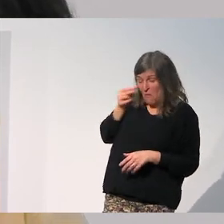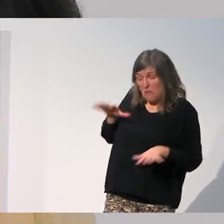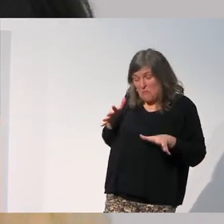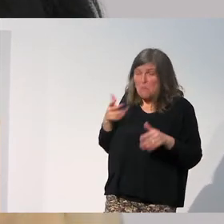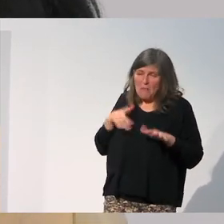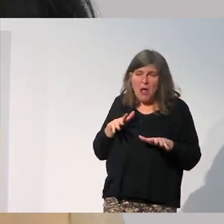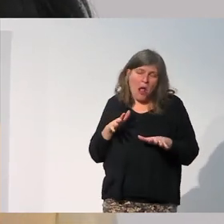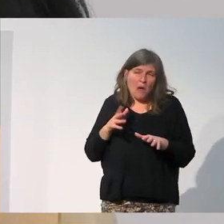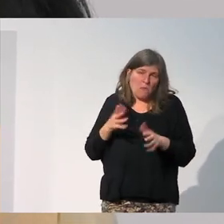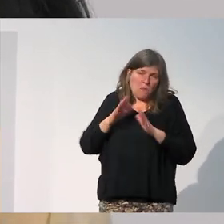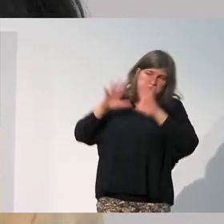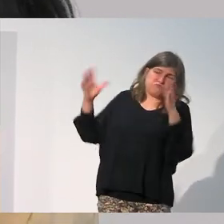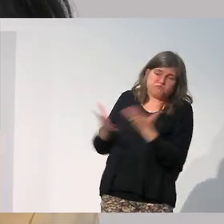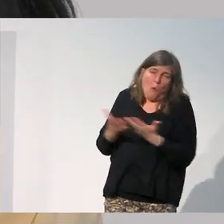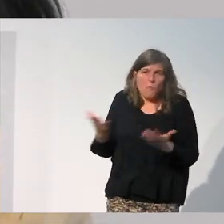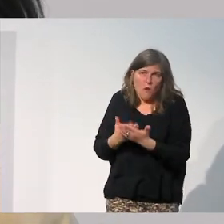différences, Auguste.